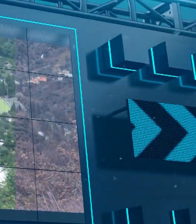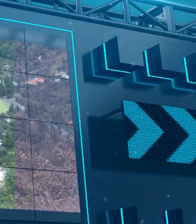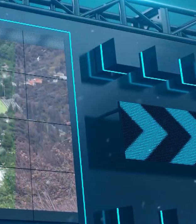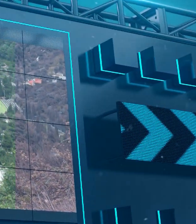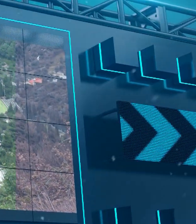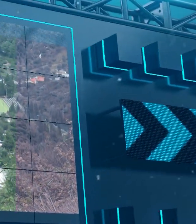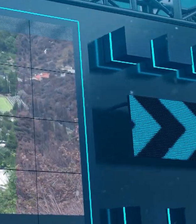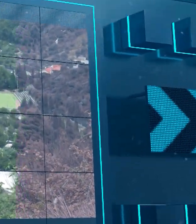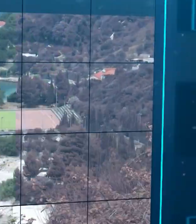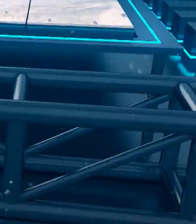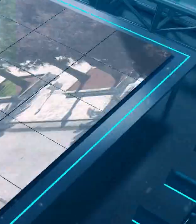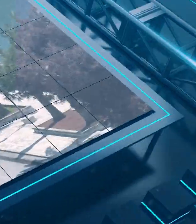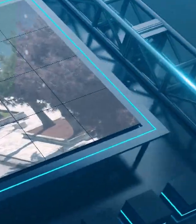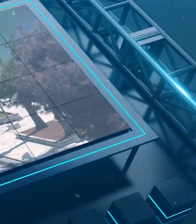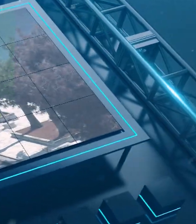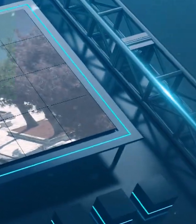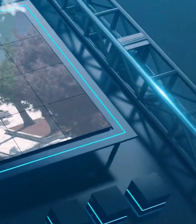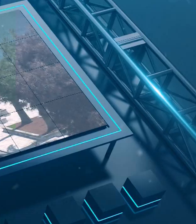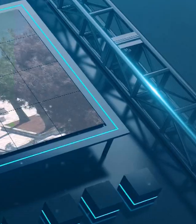МУЗЫКАЛЬНАЯ ЗАСТАВКА